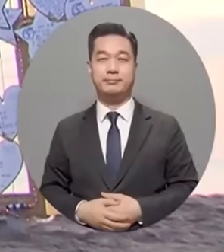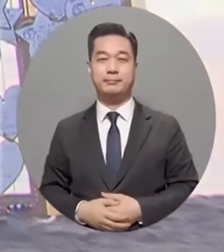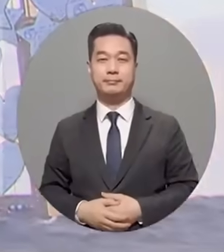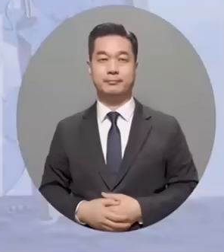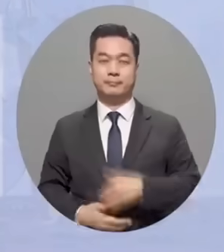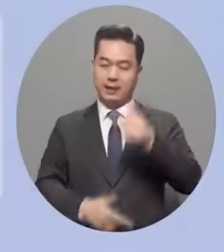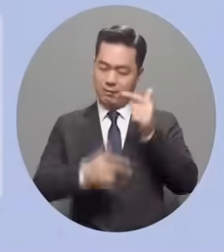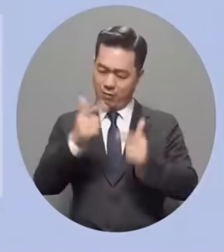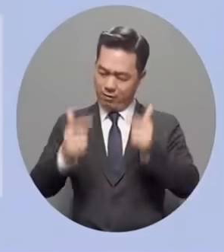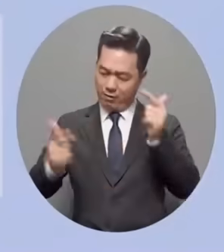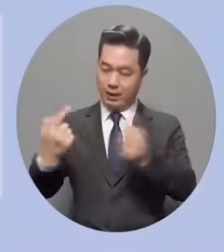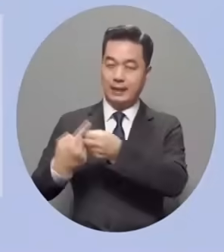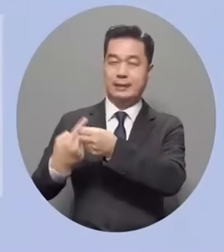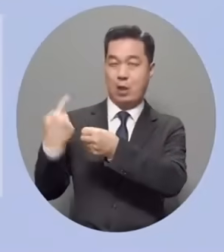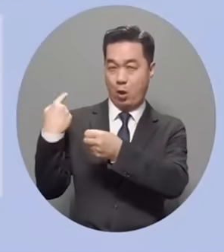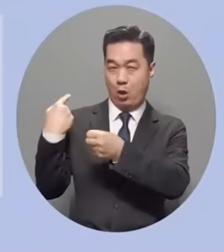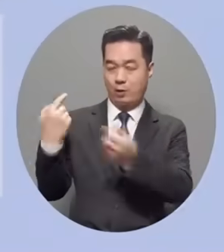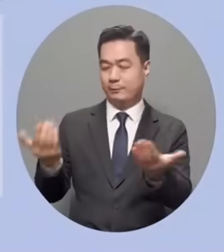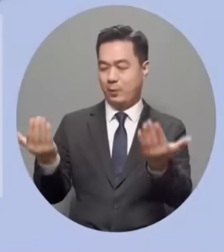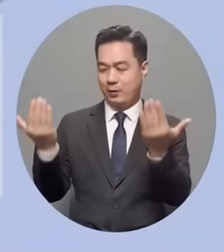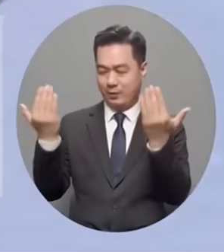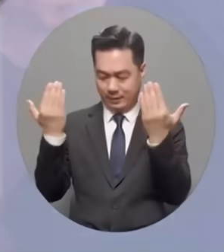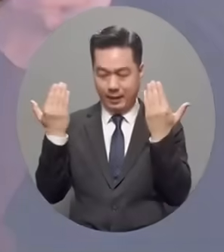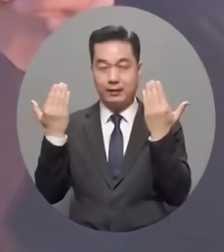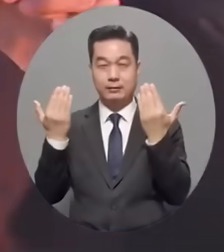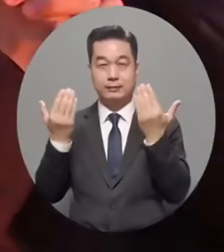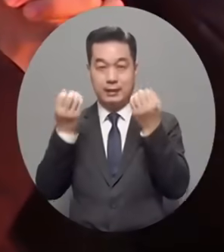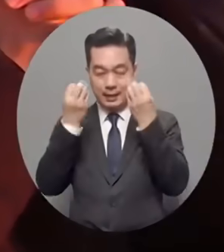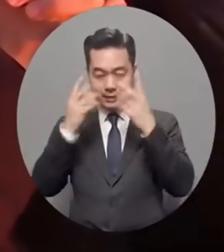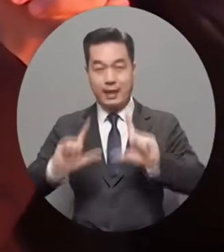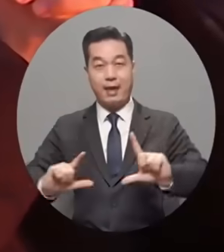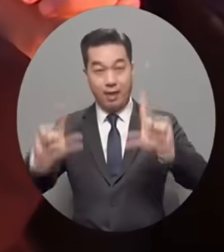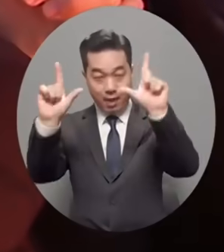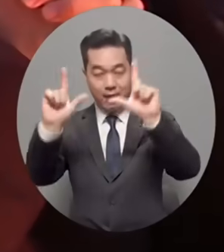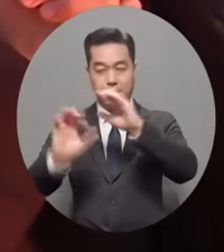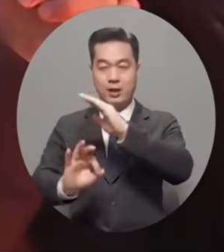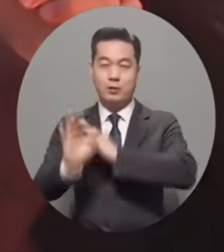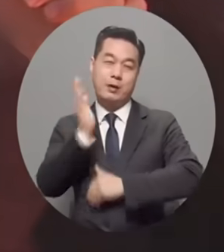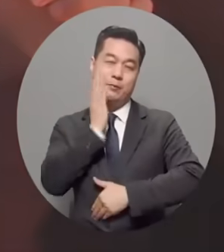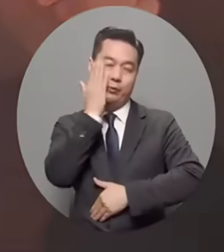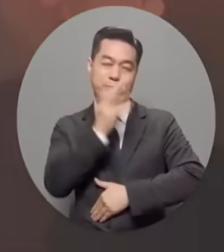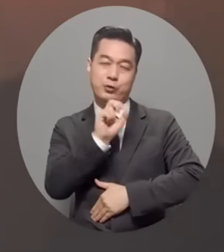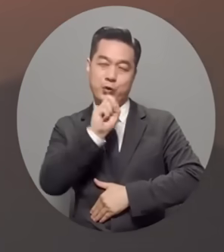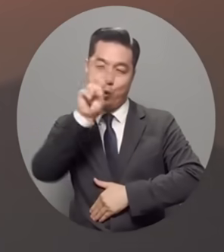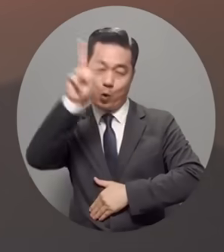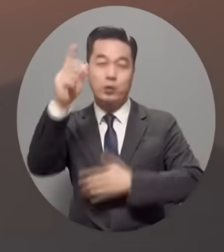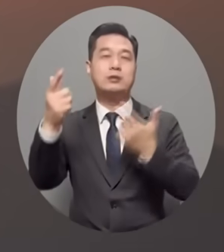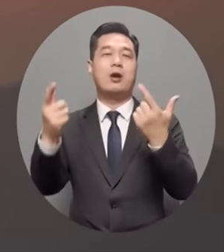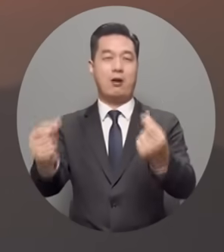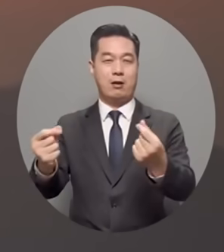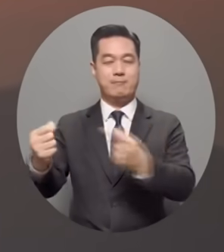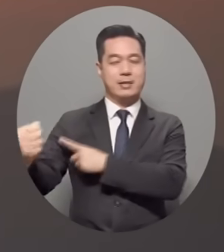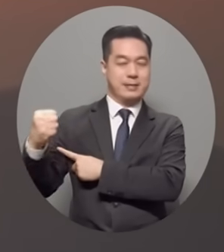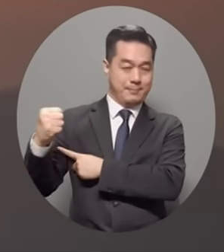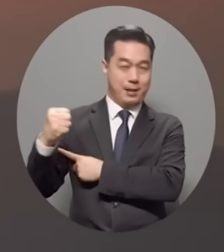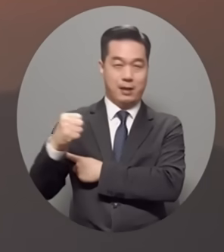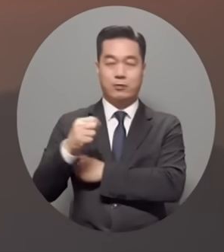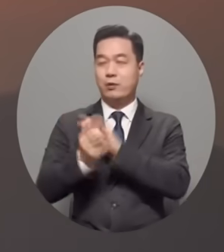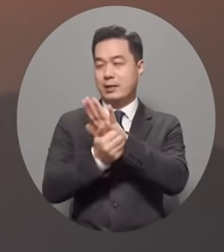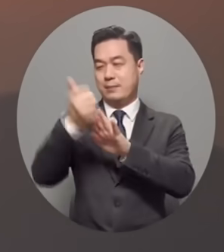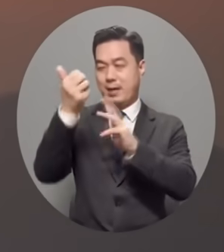다사다난했던 2023년을 떠나보내고 새해는 동방의 수호신인 푸른 용처럼 힘차고 희망 가득한 한 해가